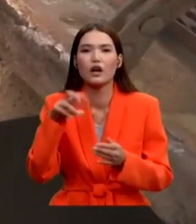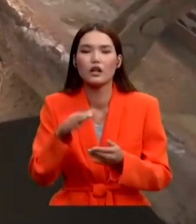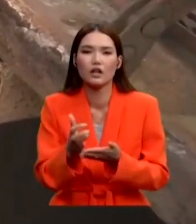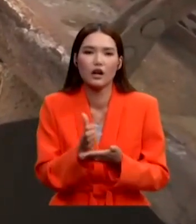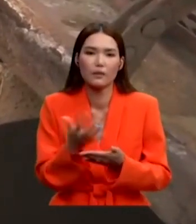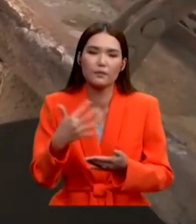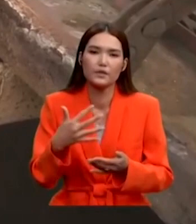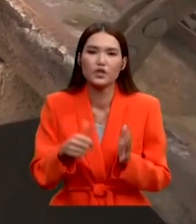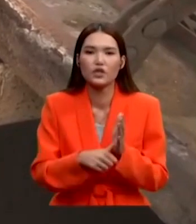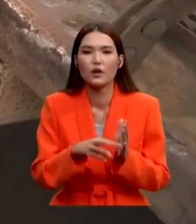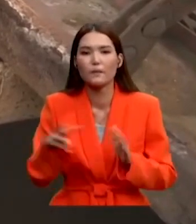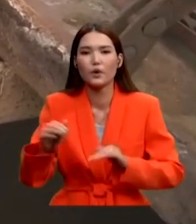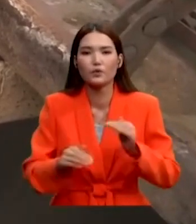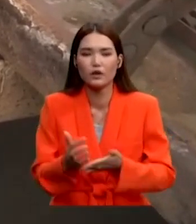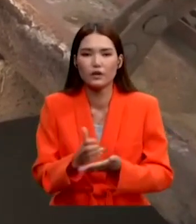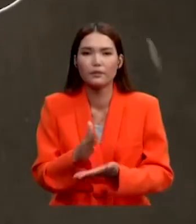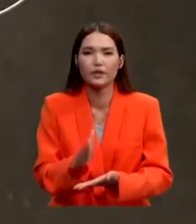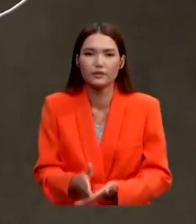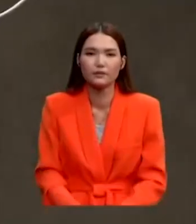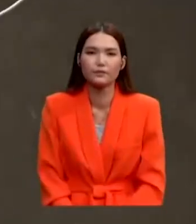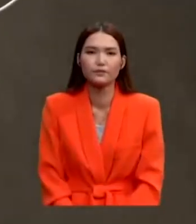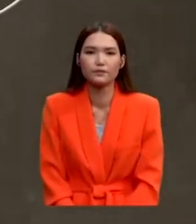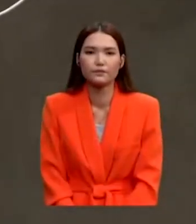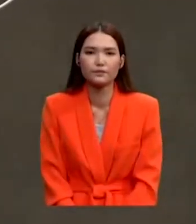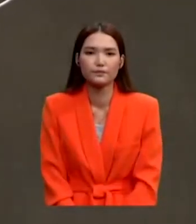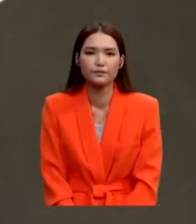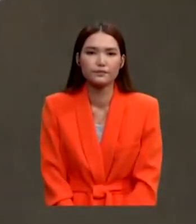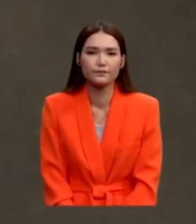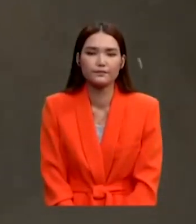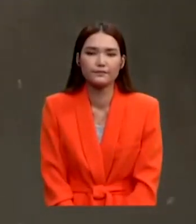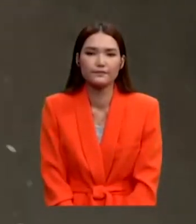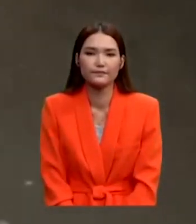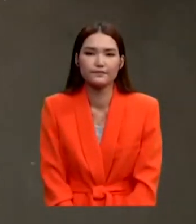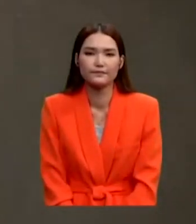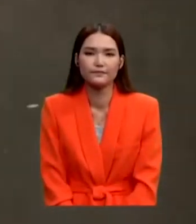5-6 миллионов тонн. Айжан Утеева, Габиден Жокушев, телеканал «Атамикен Бизнес».